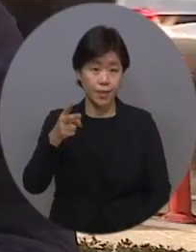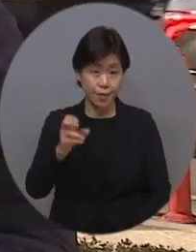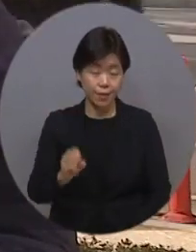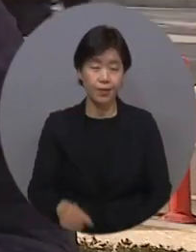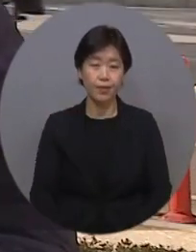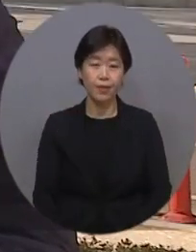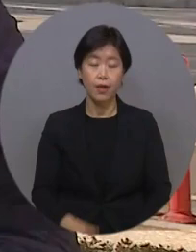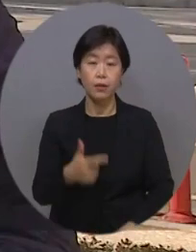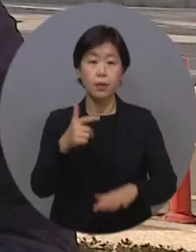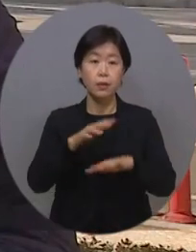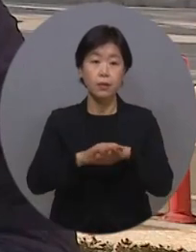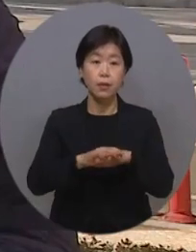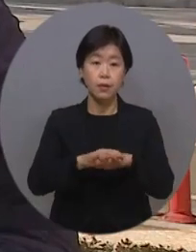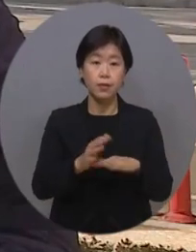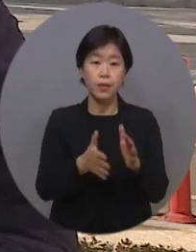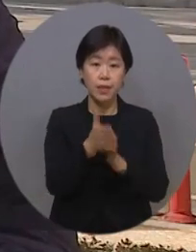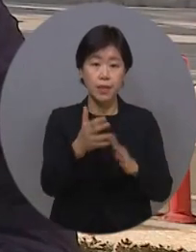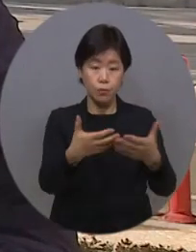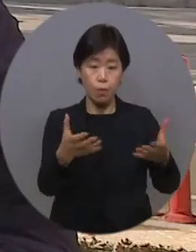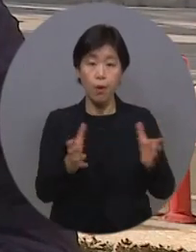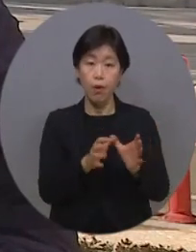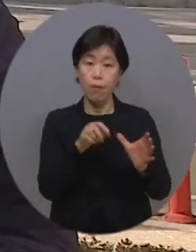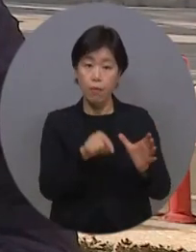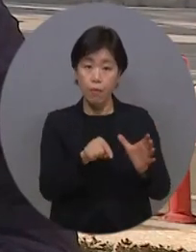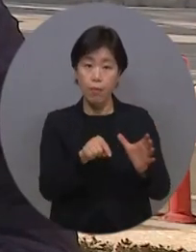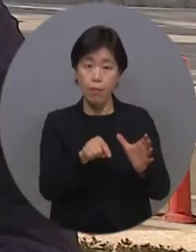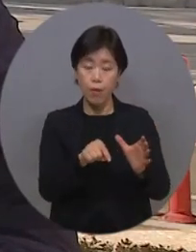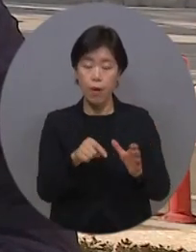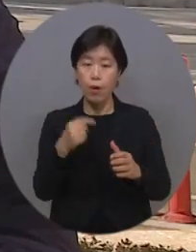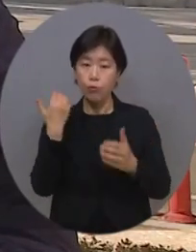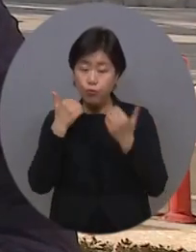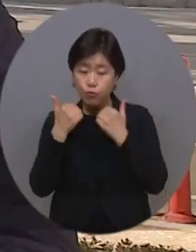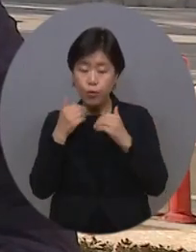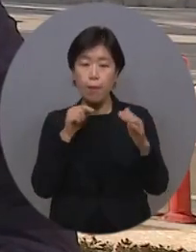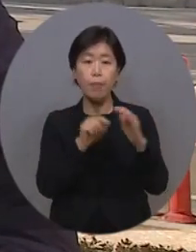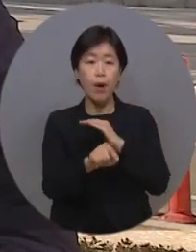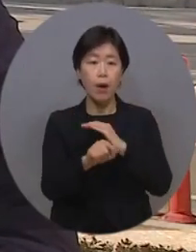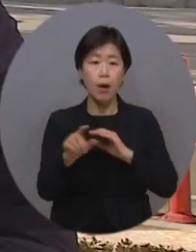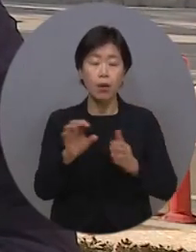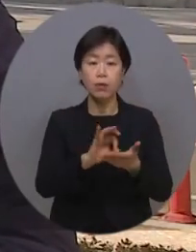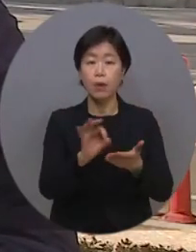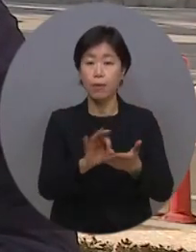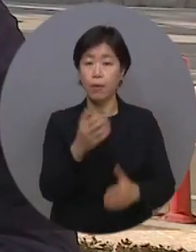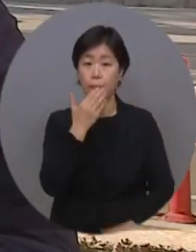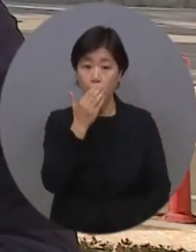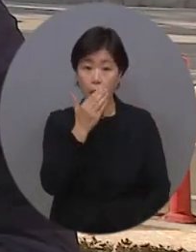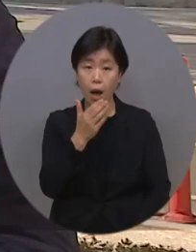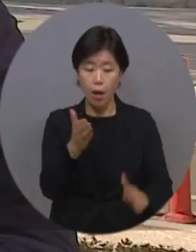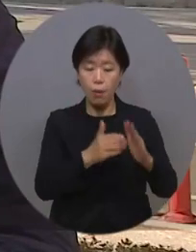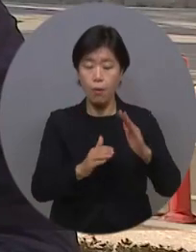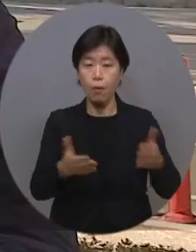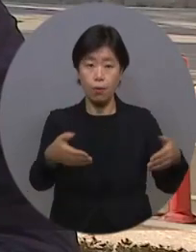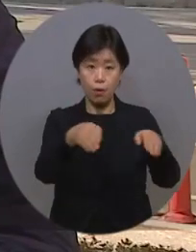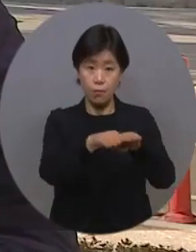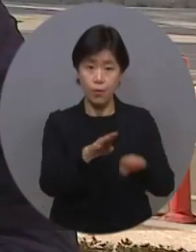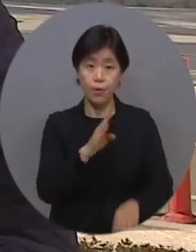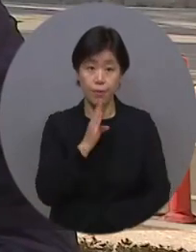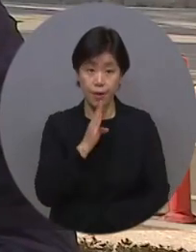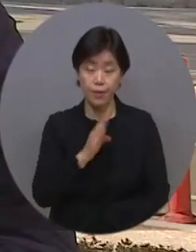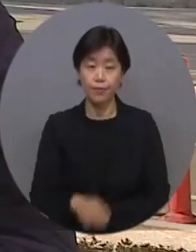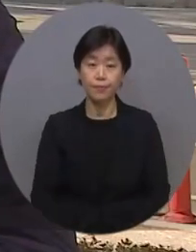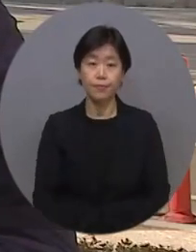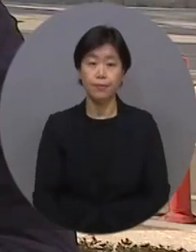대전시의회는 대전 시민이면 누구나 다 접근이 가능하고 편리하게 이용할 수 있는 공공 건물으로 알고